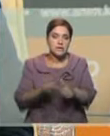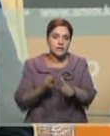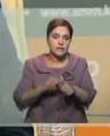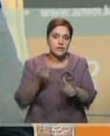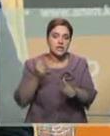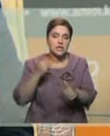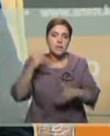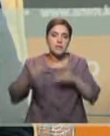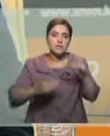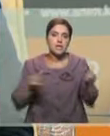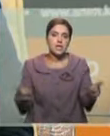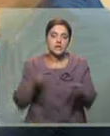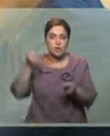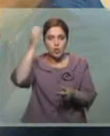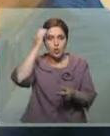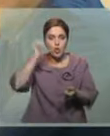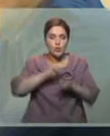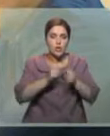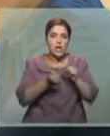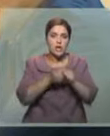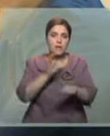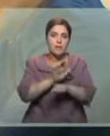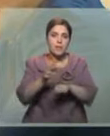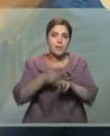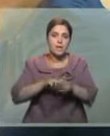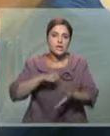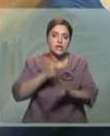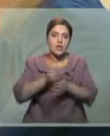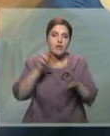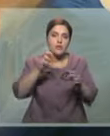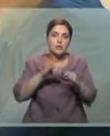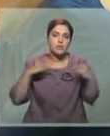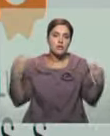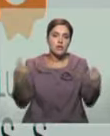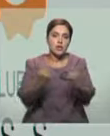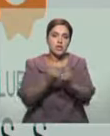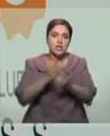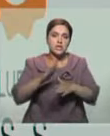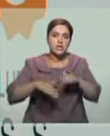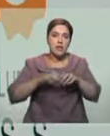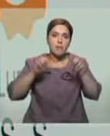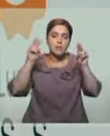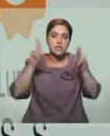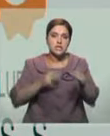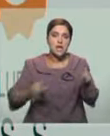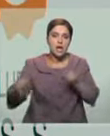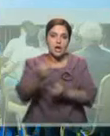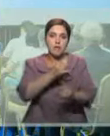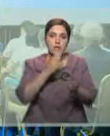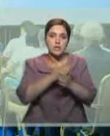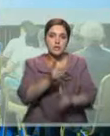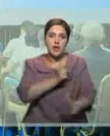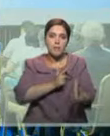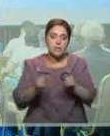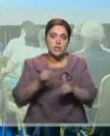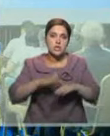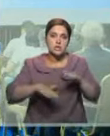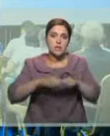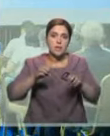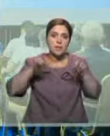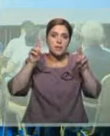развития угольной промышленности – это главные темы круглых столов и семинаров. Специалисты также обсудили систему подготовки кадров для горно-металлургического сектора.